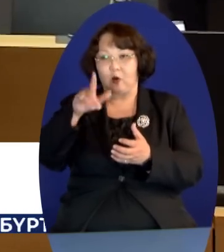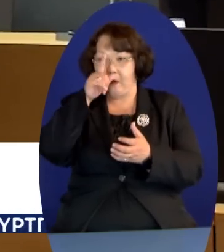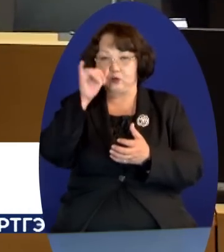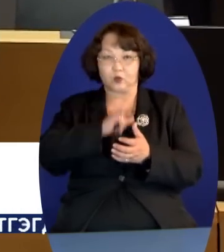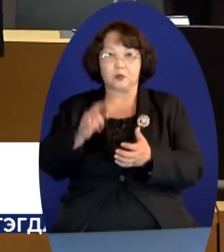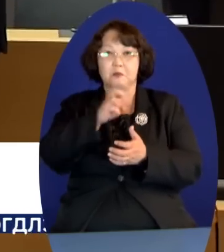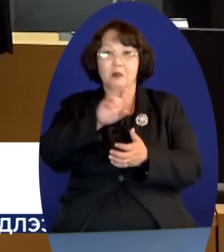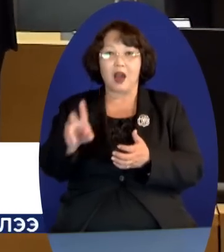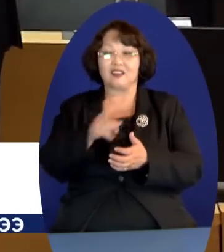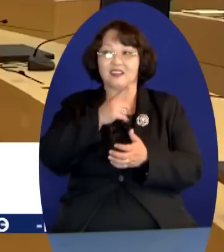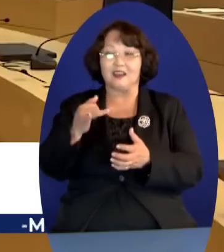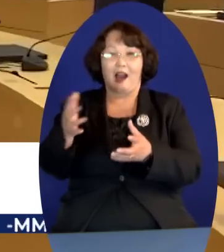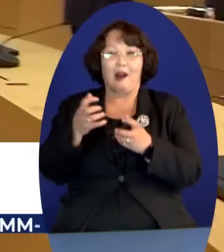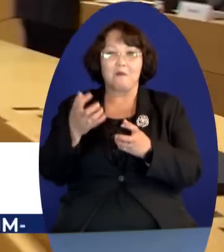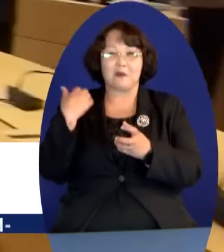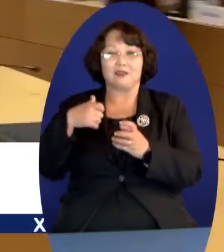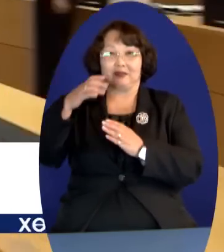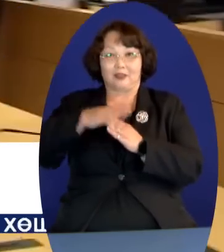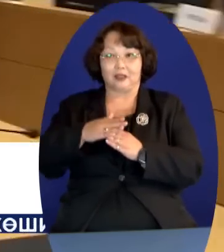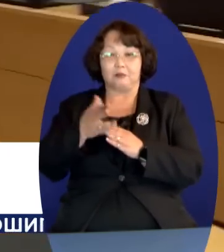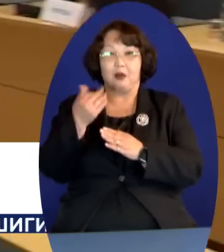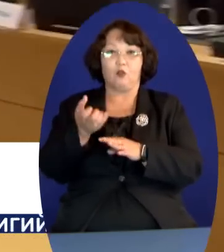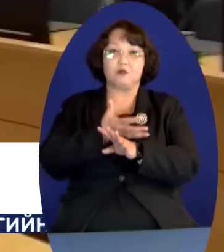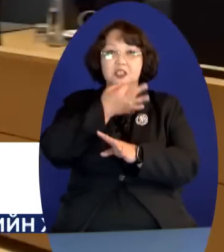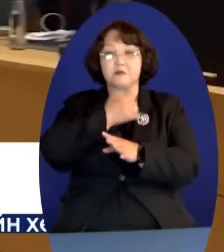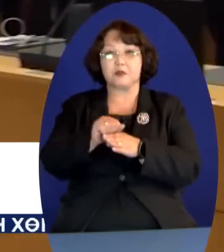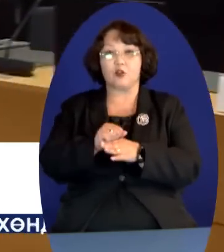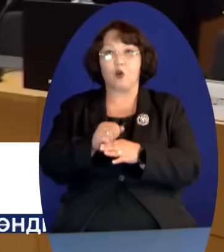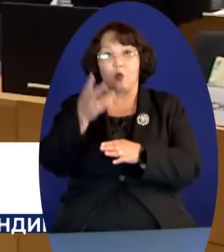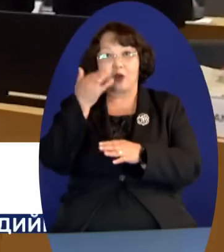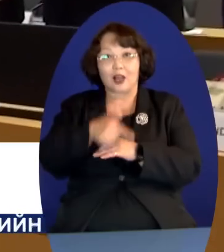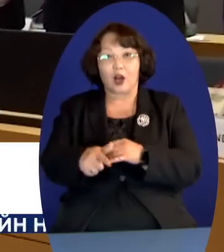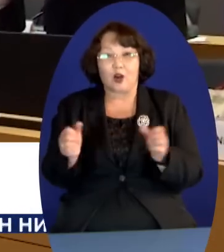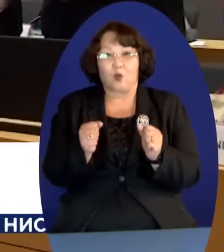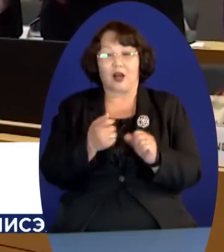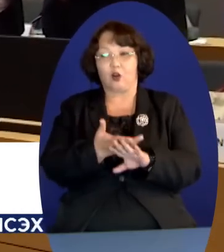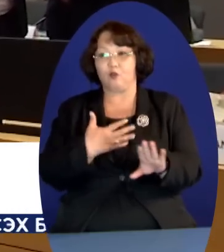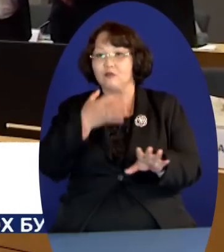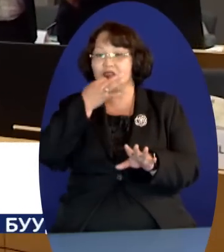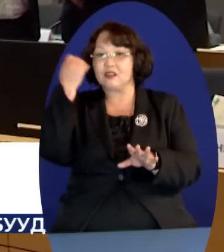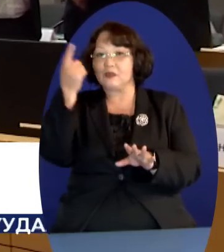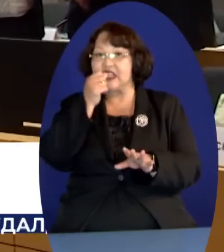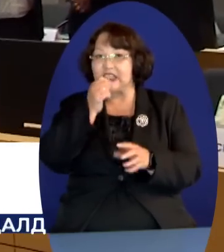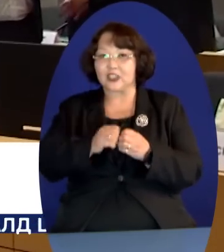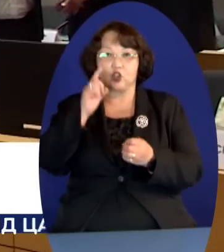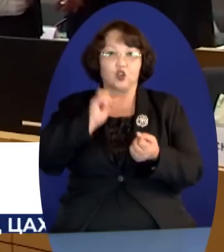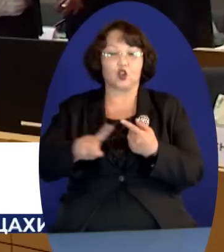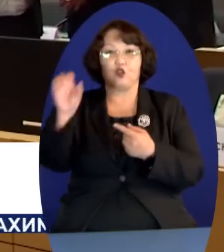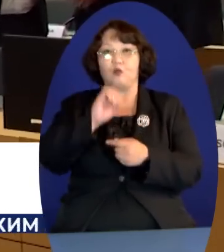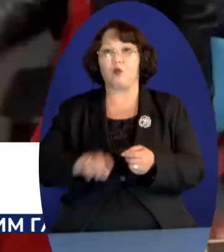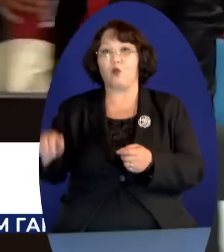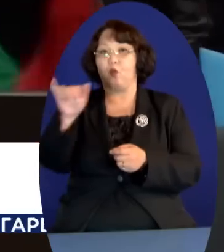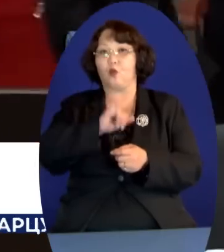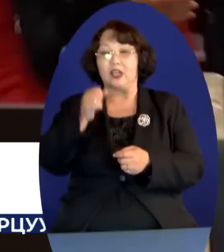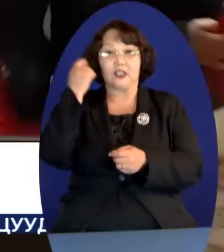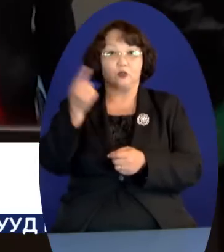хий нийлүүлэлт тасалдсан нөхцөлд бэлтгэлтэй байх. Ирэх өглөөс өмнө эрчим хүчний хэмнэлт хийх зорилготой байна. Гэхдээ Европын холбооны улс орнууд өөрийн